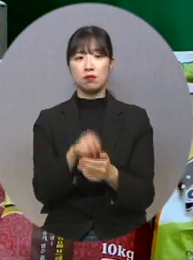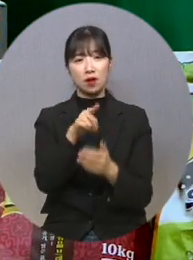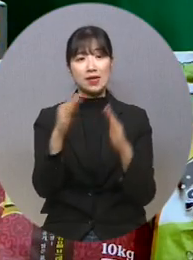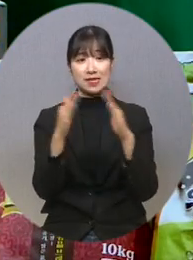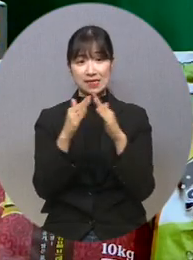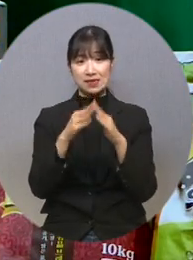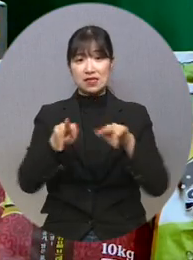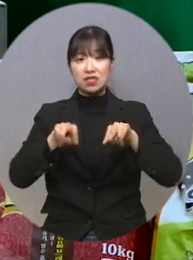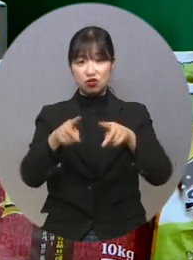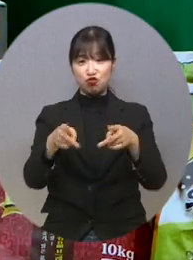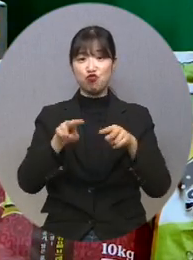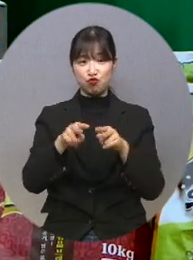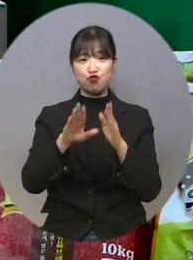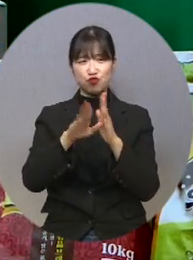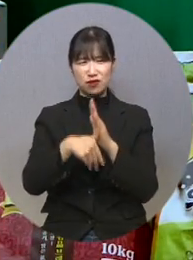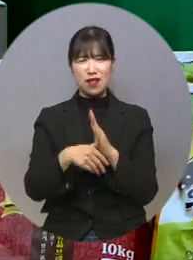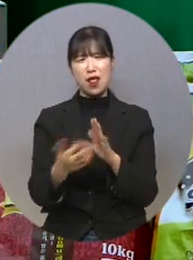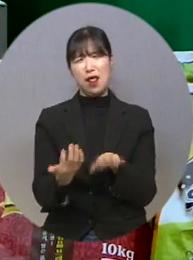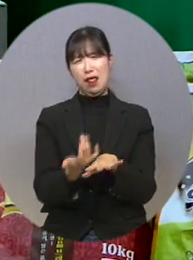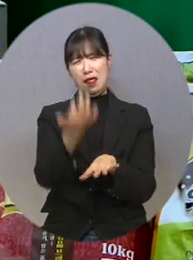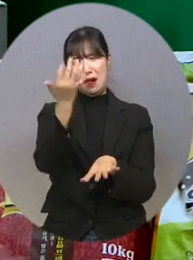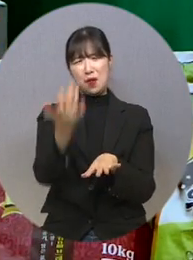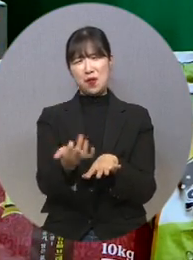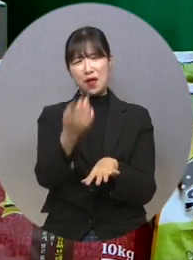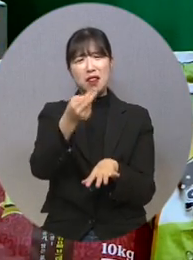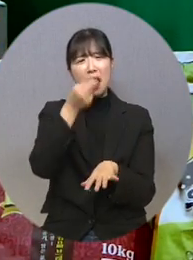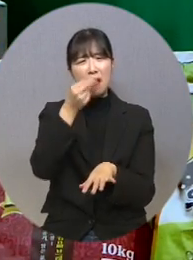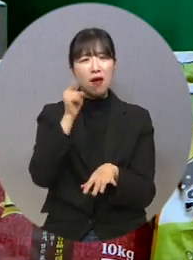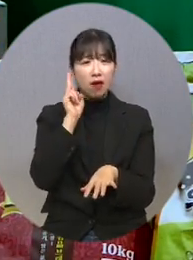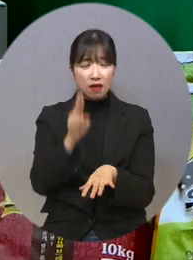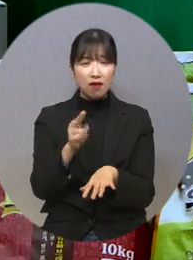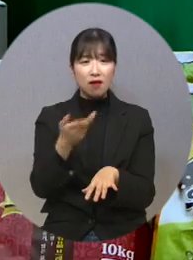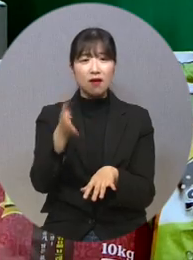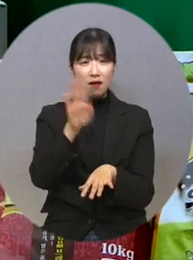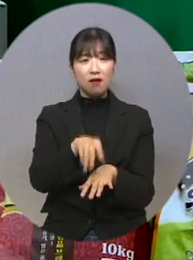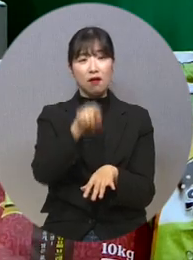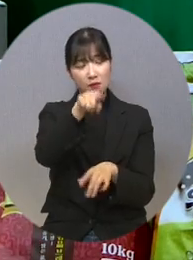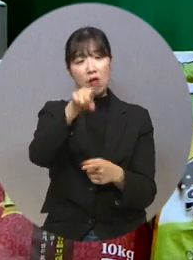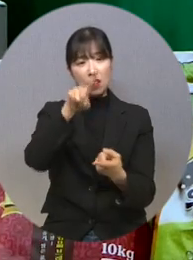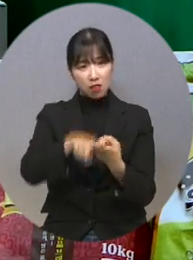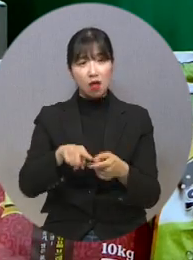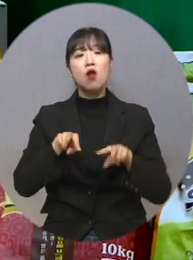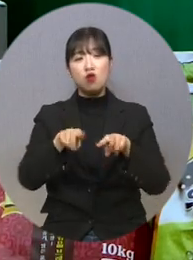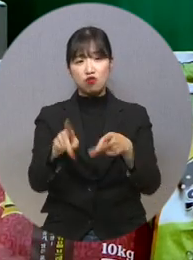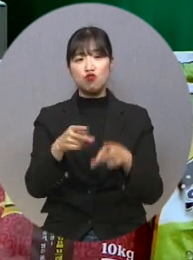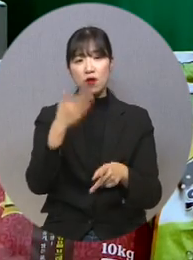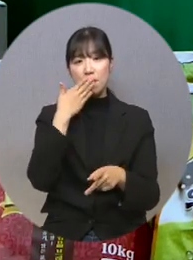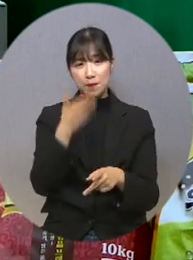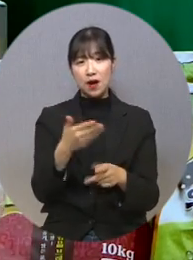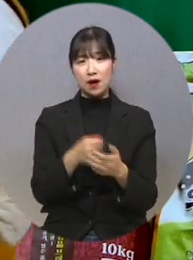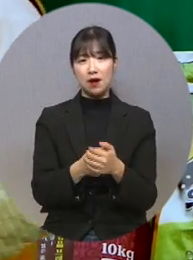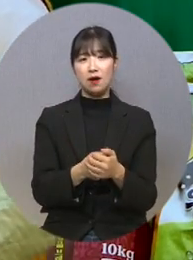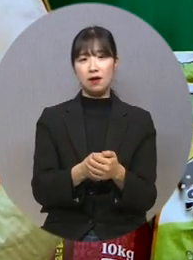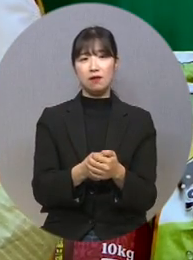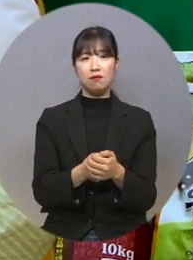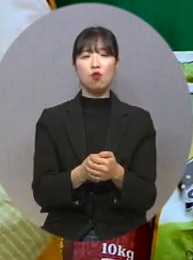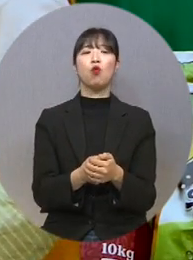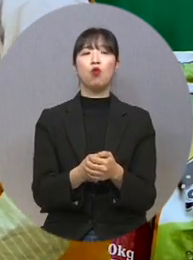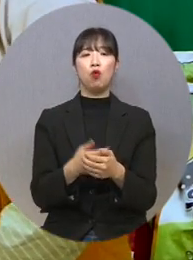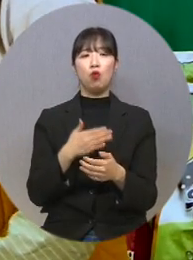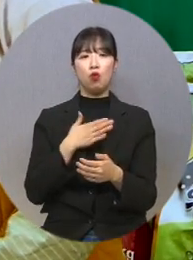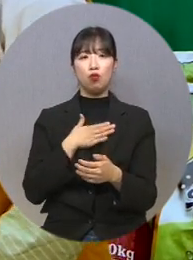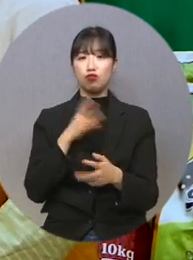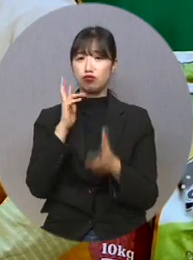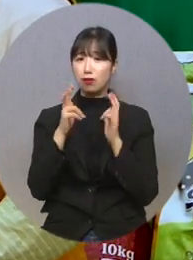때 그렇잖아요. 이게 면기 나고 냄새 나고 그러니까 예 그러니까 이렇게 한번 구워 드실 수도 있고 어. 집에서 신선하게 먹고 싶다 이렇게 생 야 우리가 지금 무슨